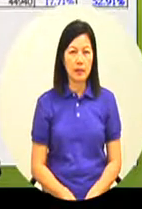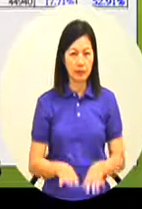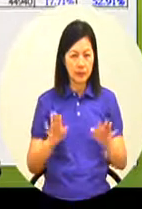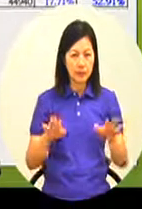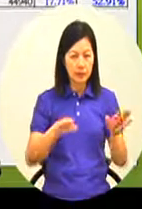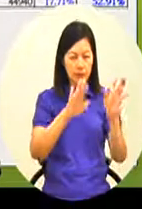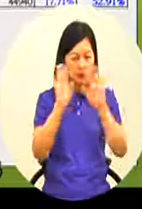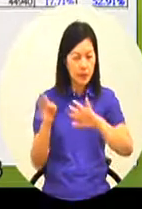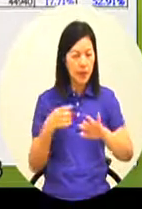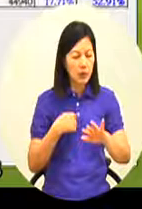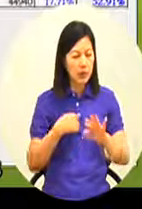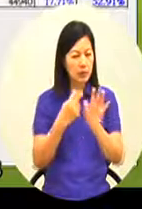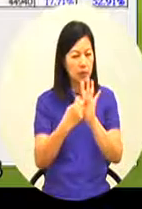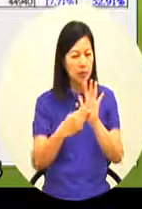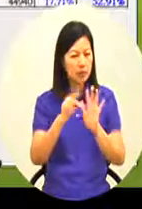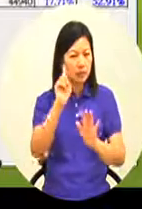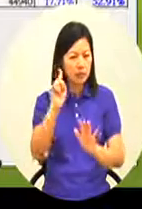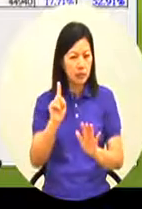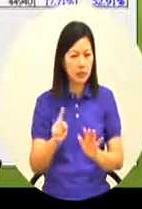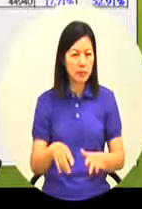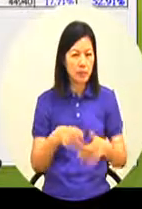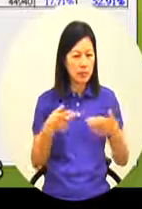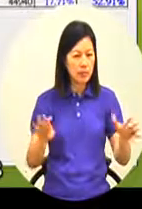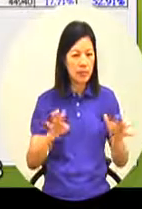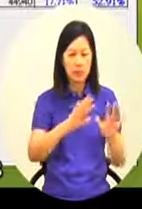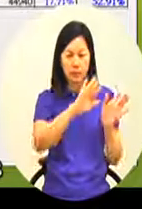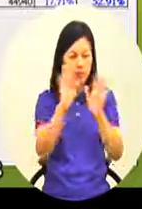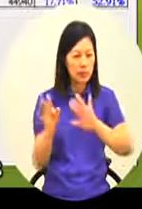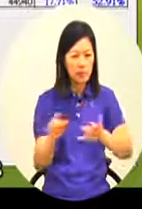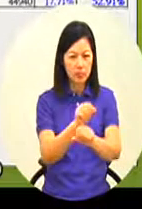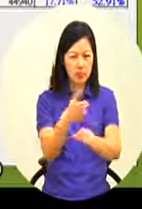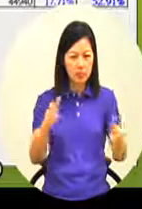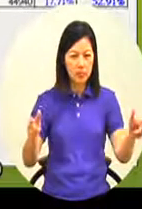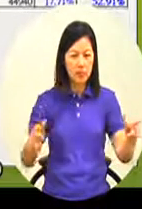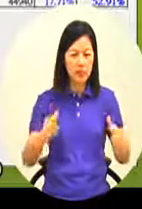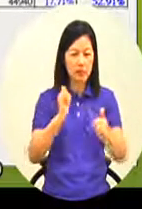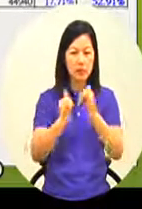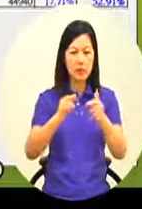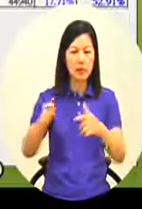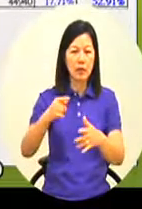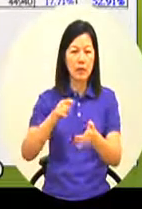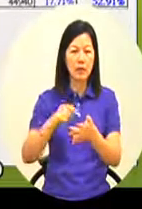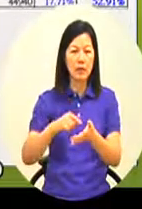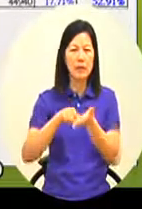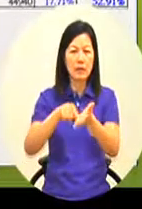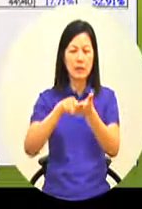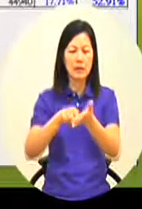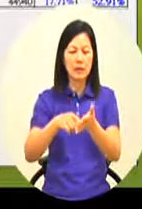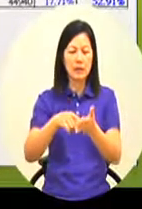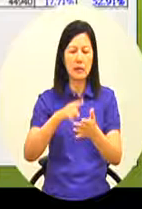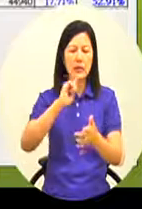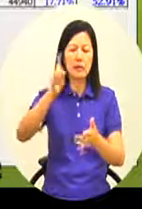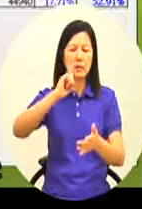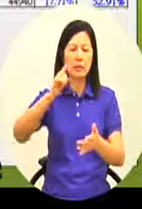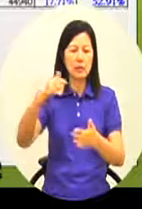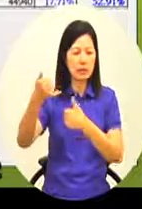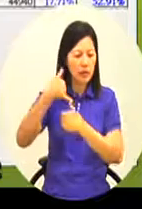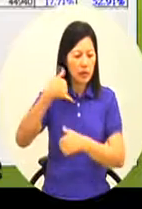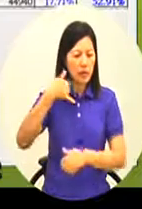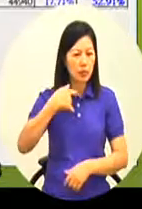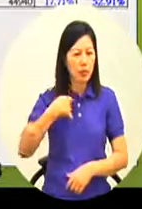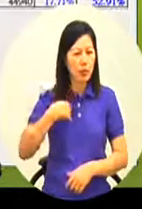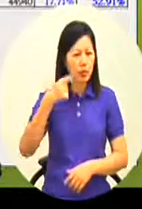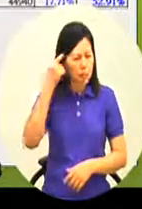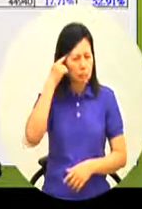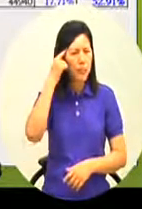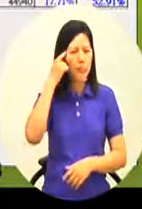要传述的是，其实有很多的状况了，民众来陈请，我为什么刚刚一开头就说他们讲的也很有道理，